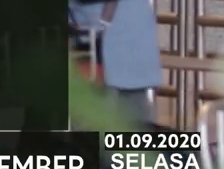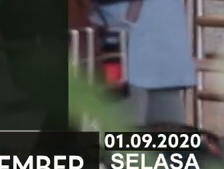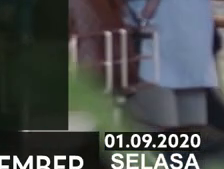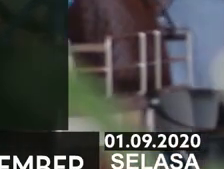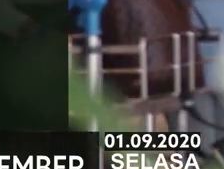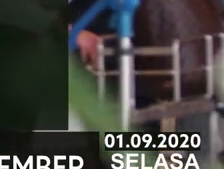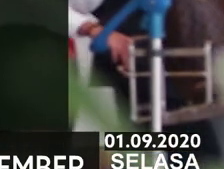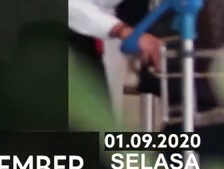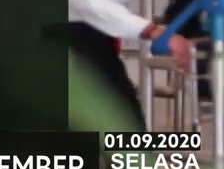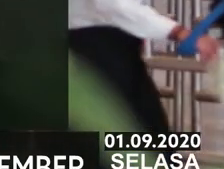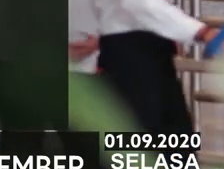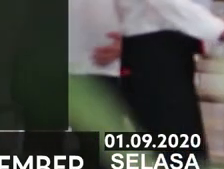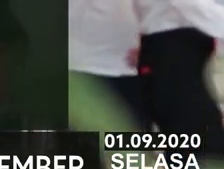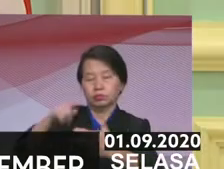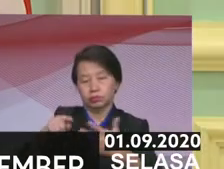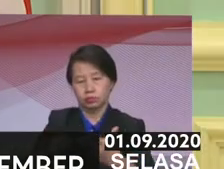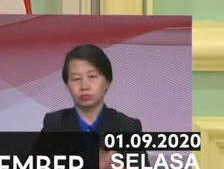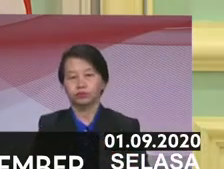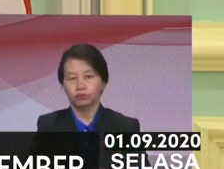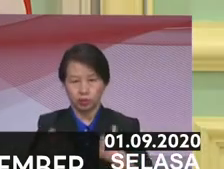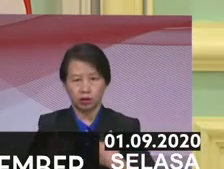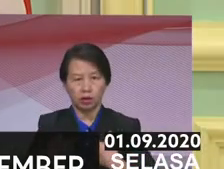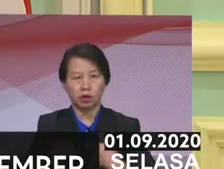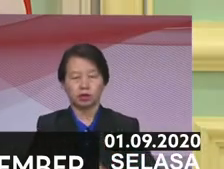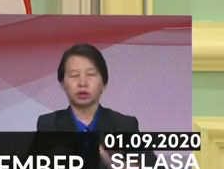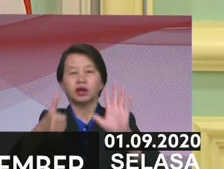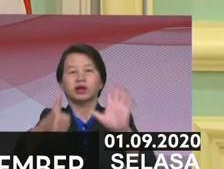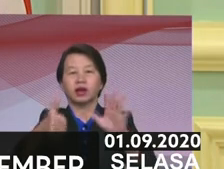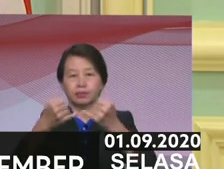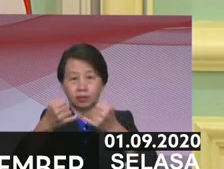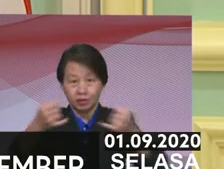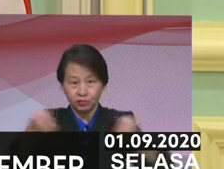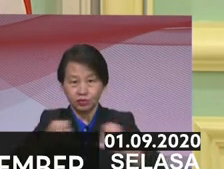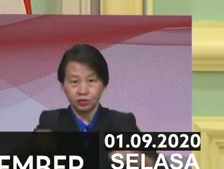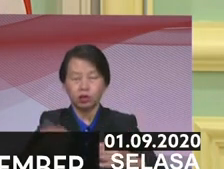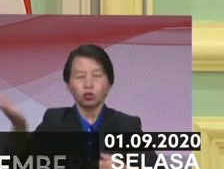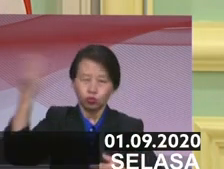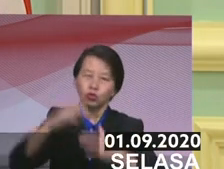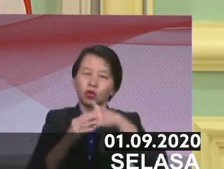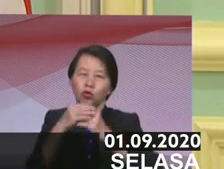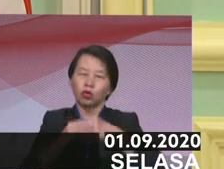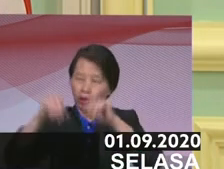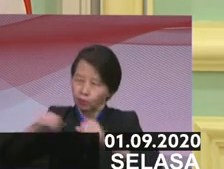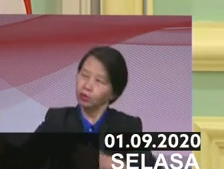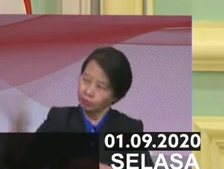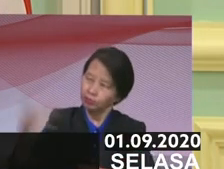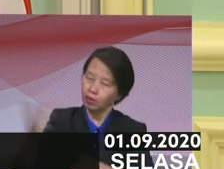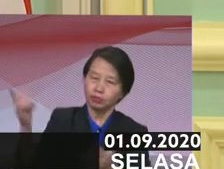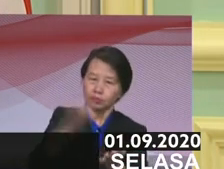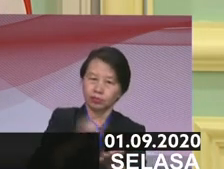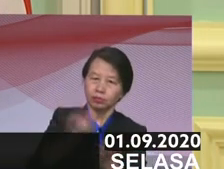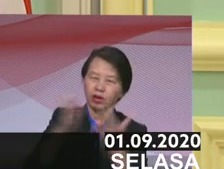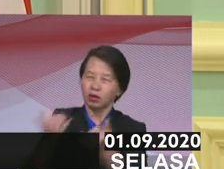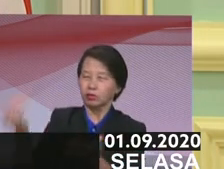Malaysia dan pelajar warga negara berkenaan. 6 kategori yang dulunya kita longgarkan, sekarang kita perketatkan